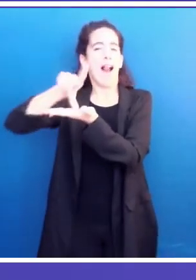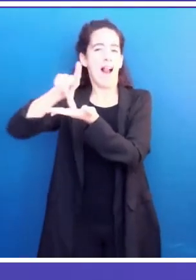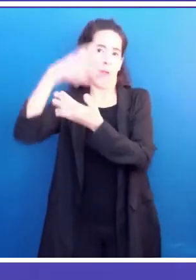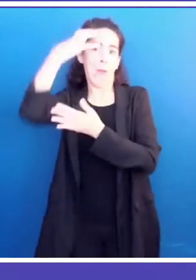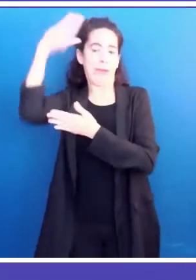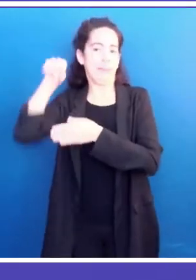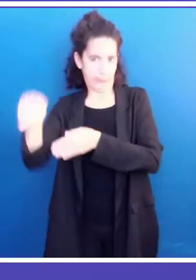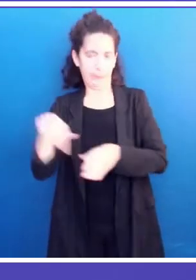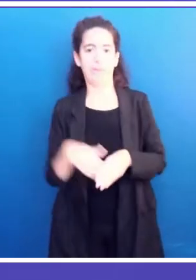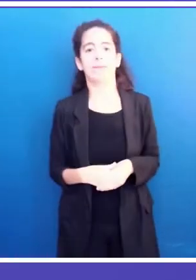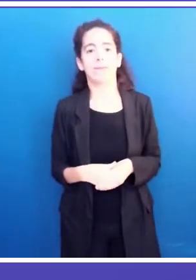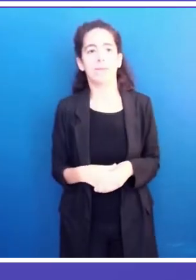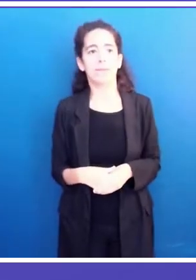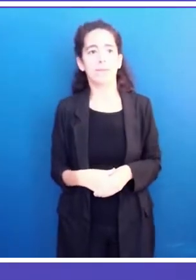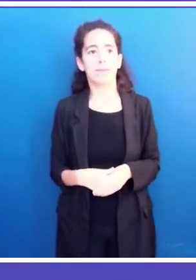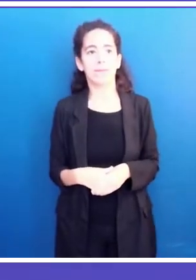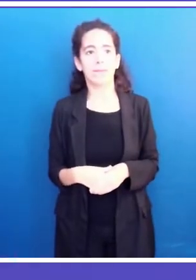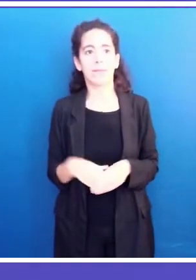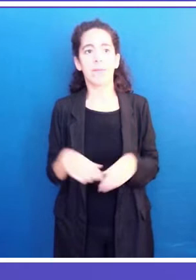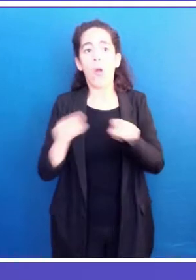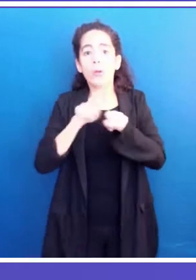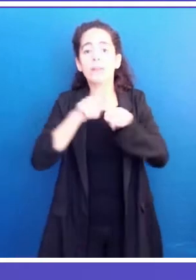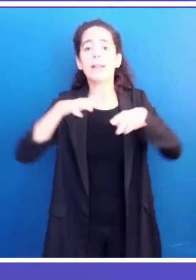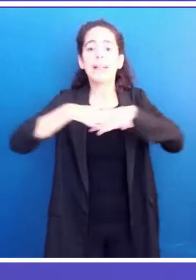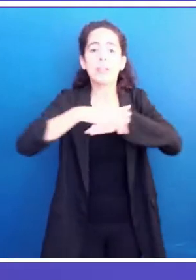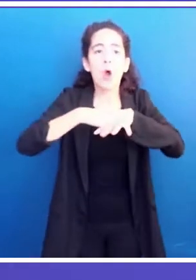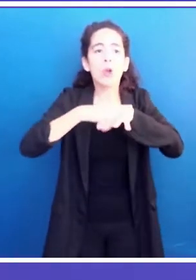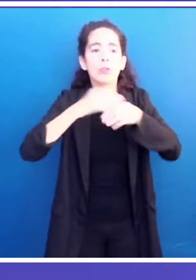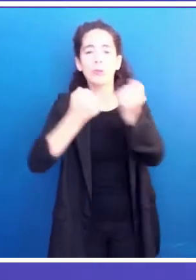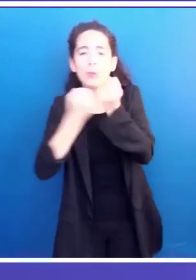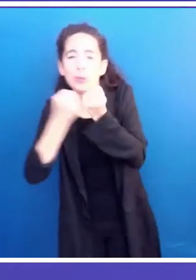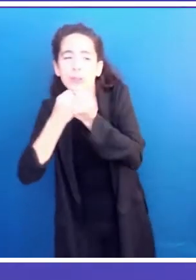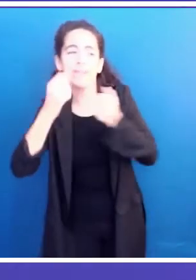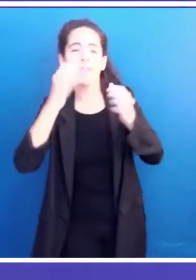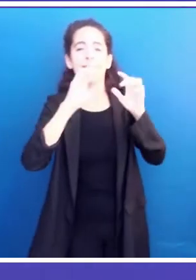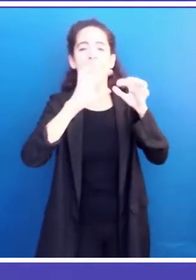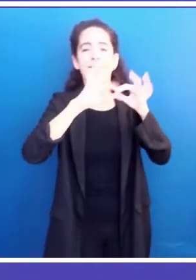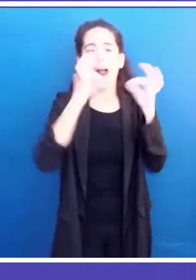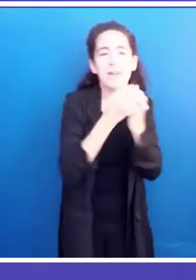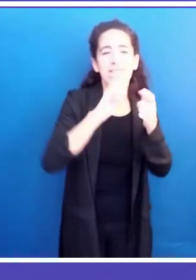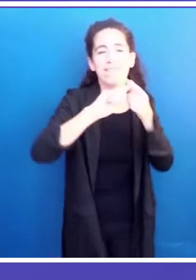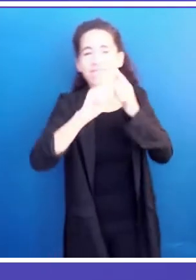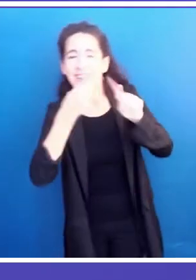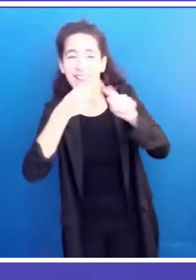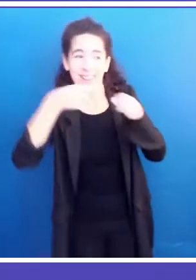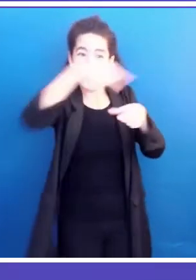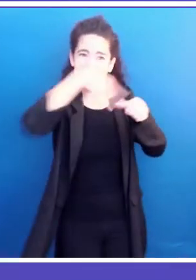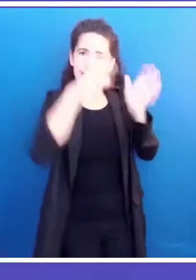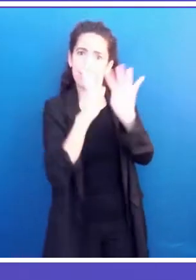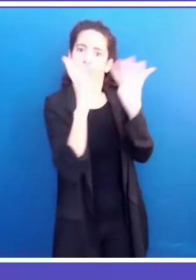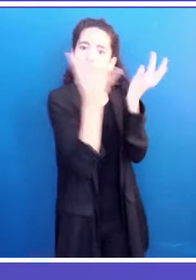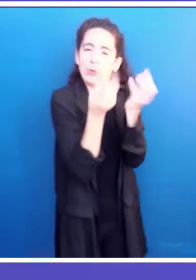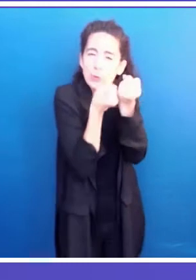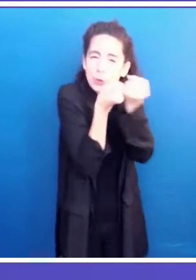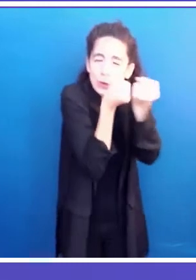تجدر الإشارة إلى أنه كان من الصعب الوصول إلى شبكة من الدعم من الأسرة والأصدقاء، حيث